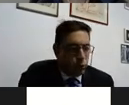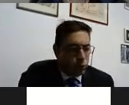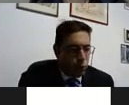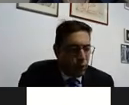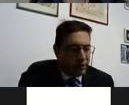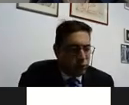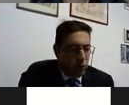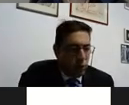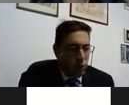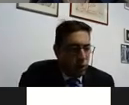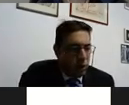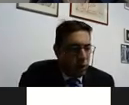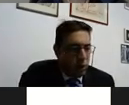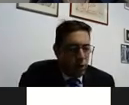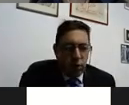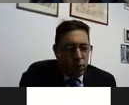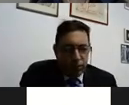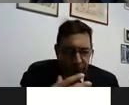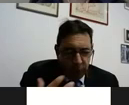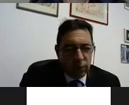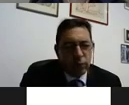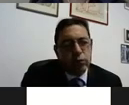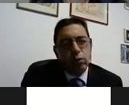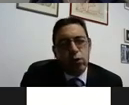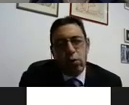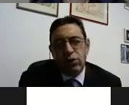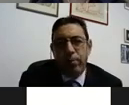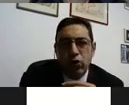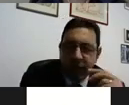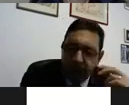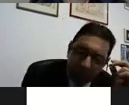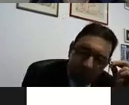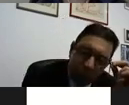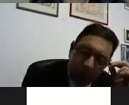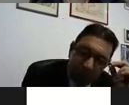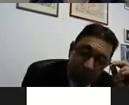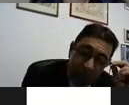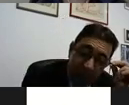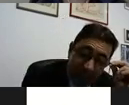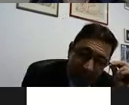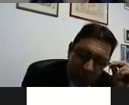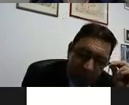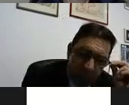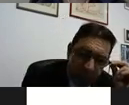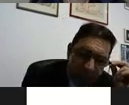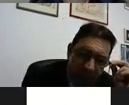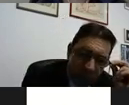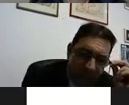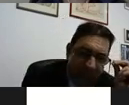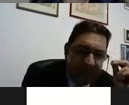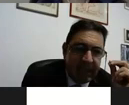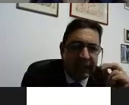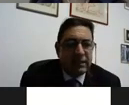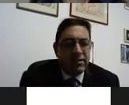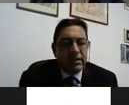tutto questo eh tutto questo procedimento e quindi ha chiesto alle unità